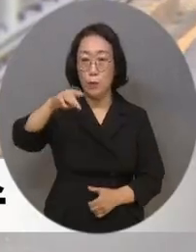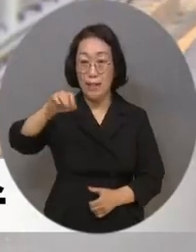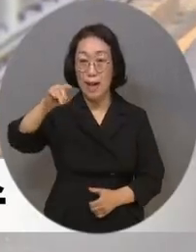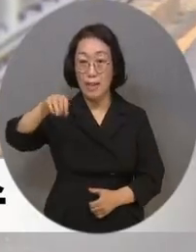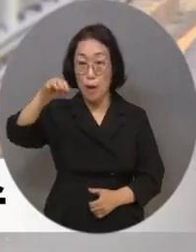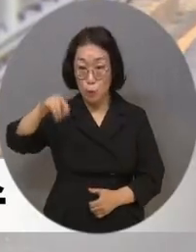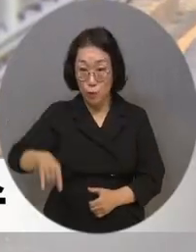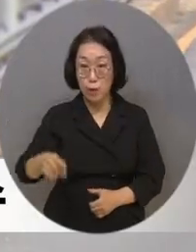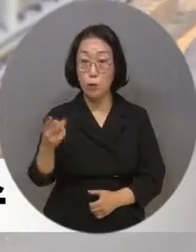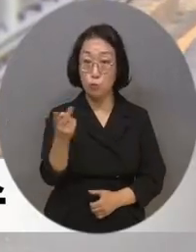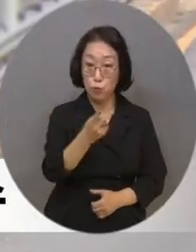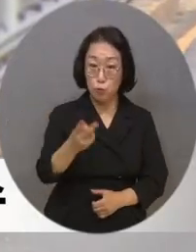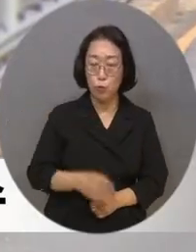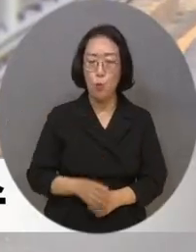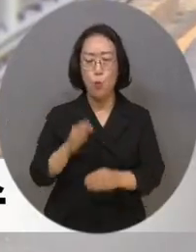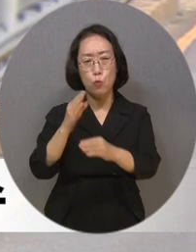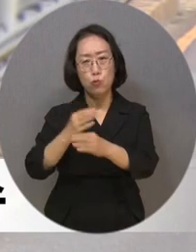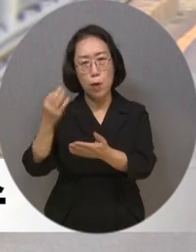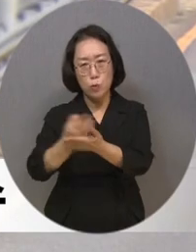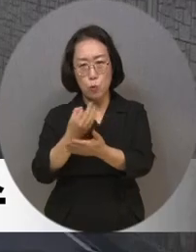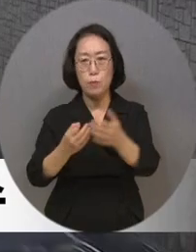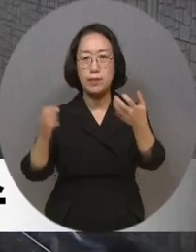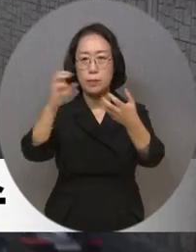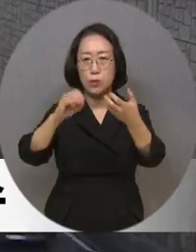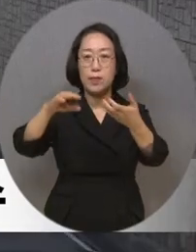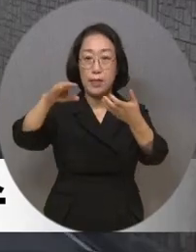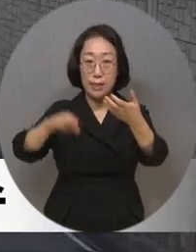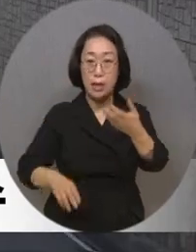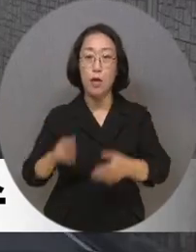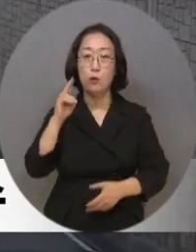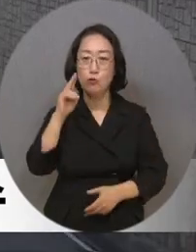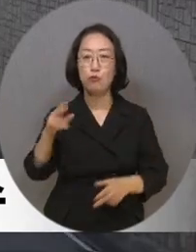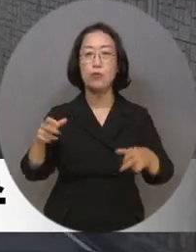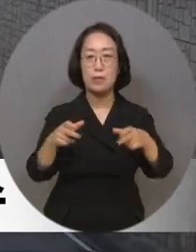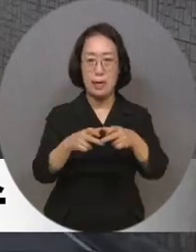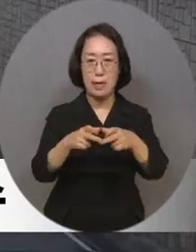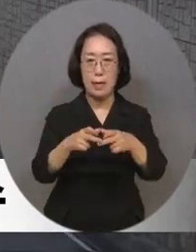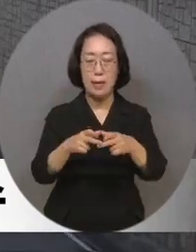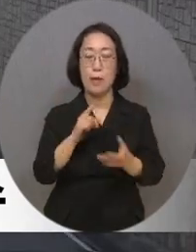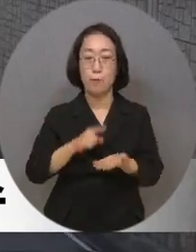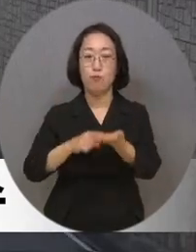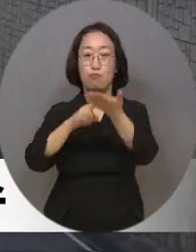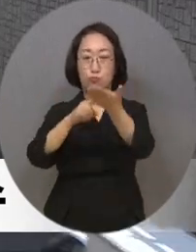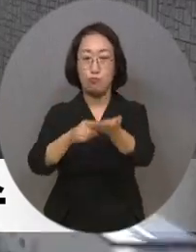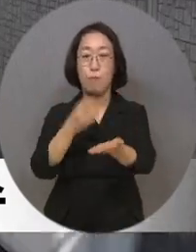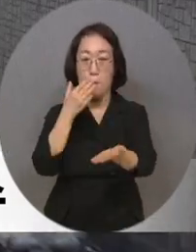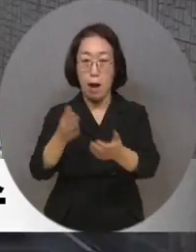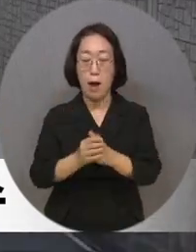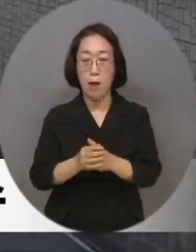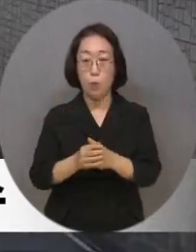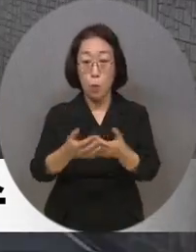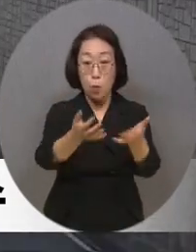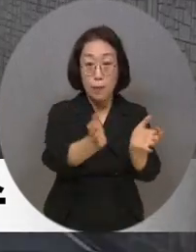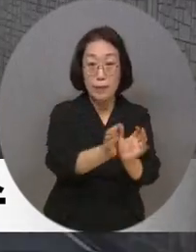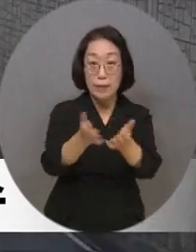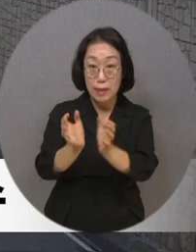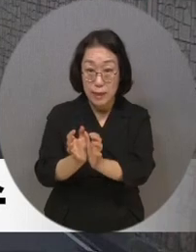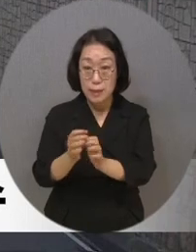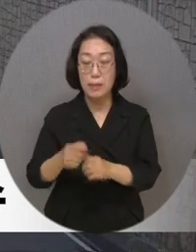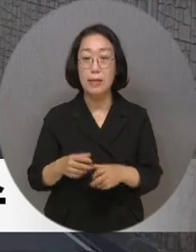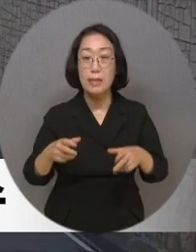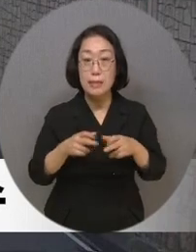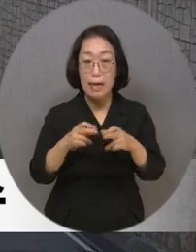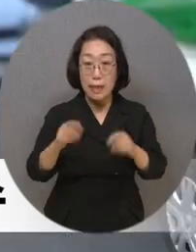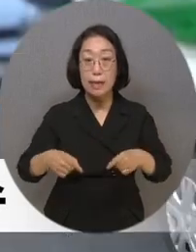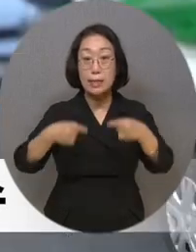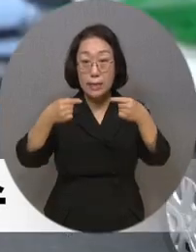해당되거나 중위소득 80% 이하의 중증 장애인입니다 단체의 경우 장애인이 참여하는 프로그램에 실제